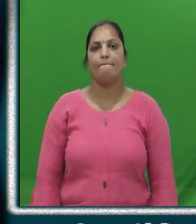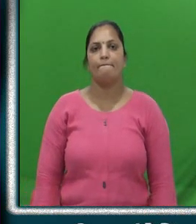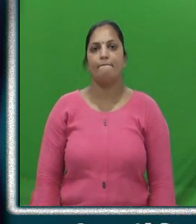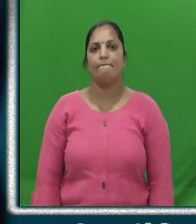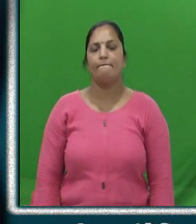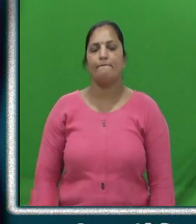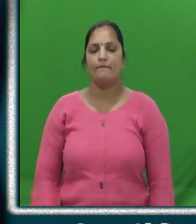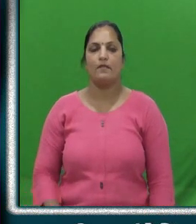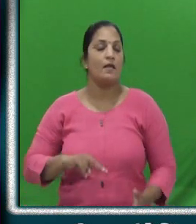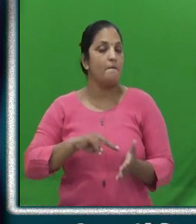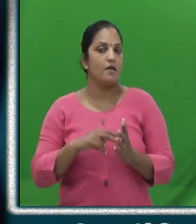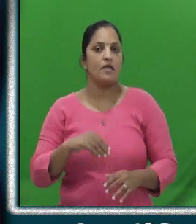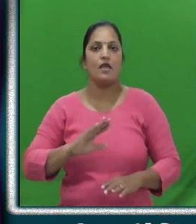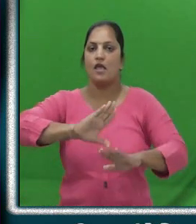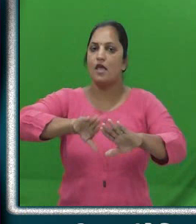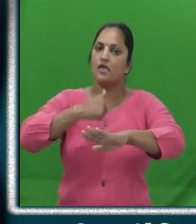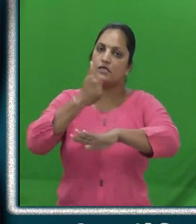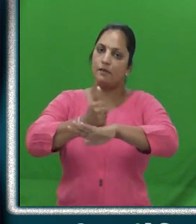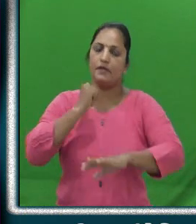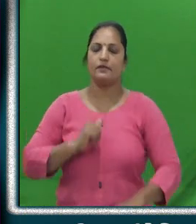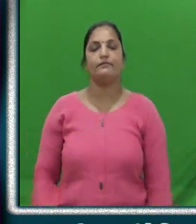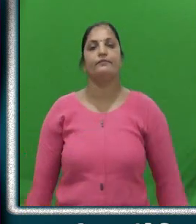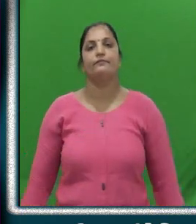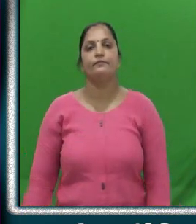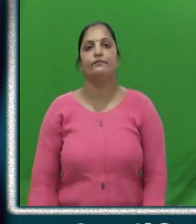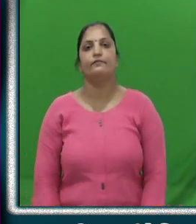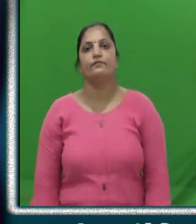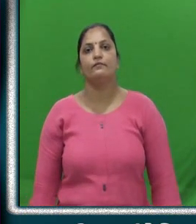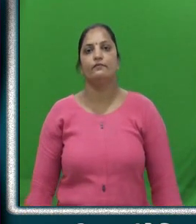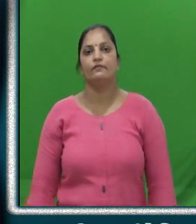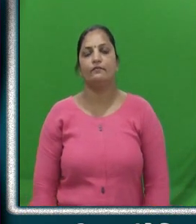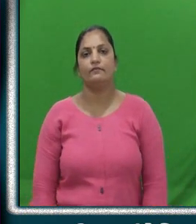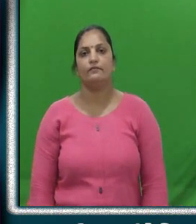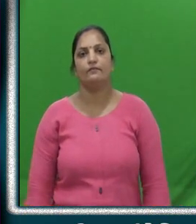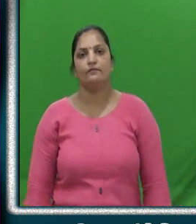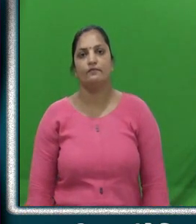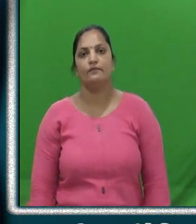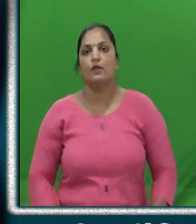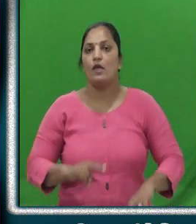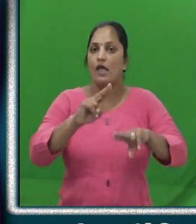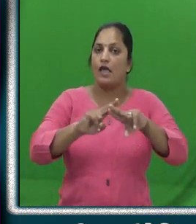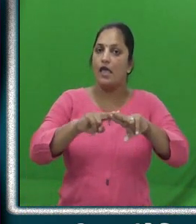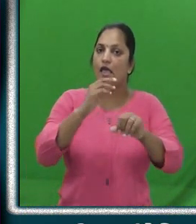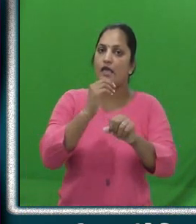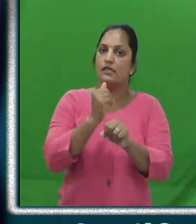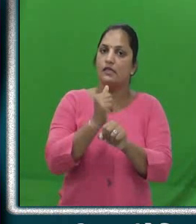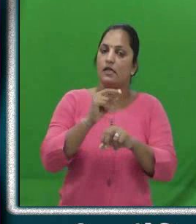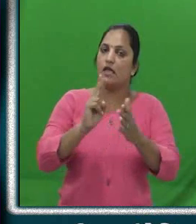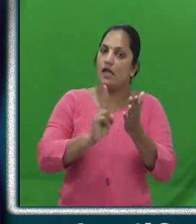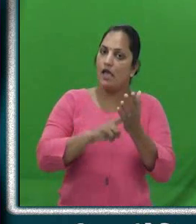એસ્ટાબ્લિશ. ફાઉન્ડેડ શબ્દનો મતલબ શું થાય સિમિલર વર્ડ? એસ્ટાબ્લિશ, સ્થાપના. ધ